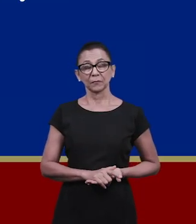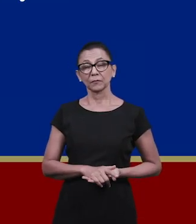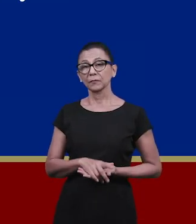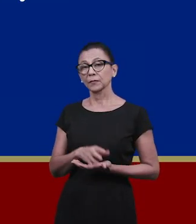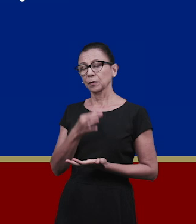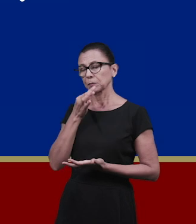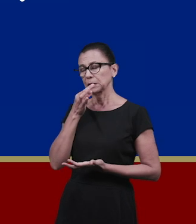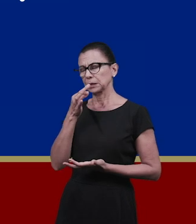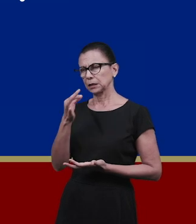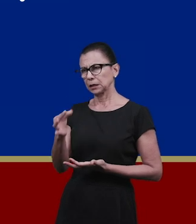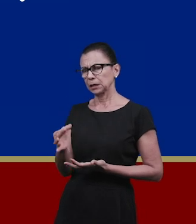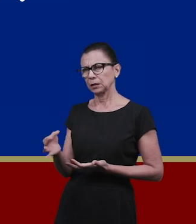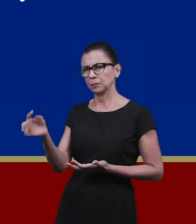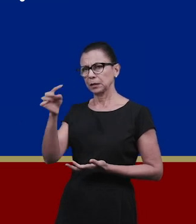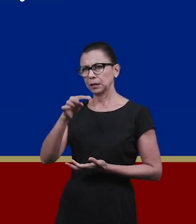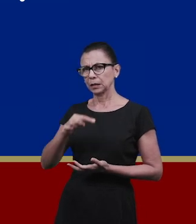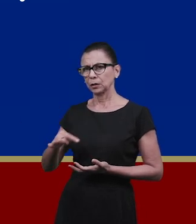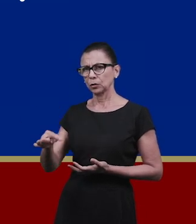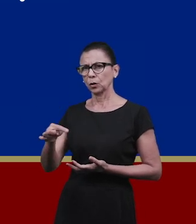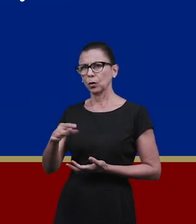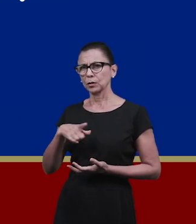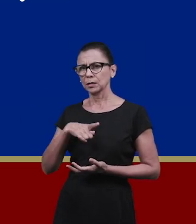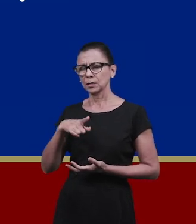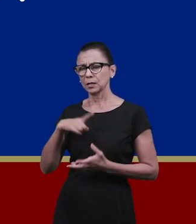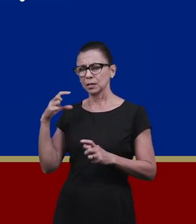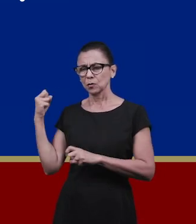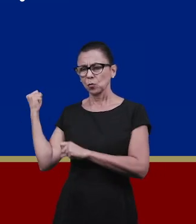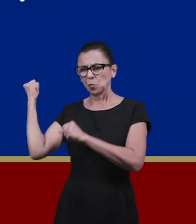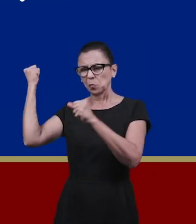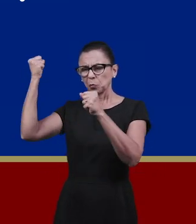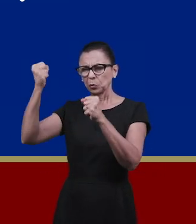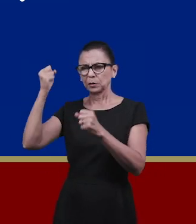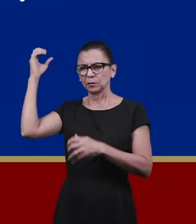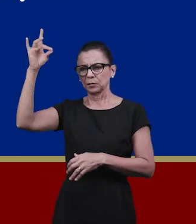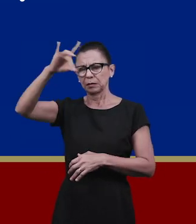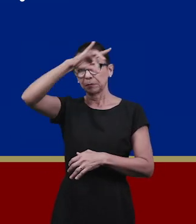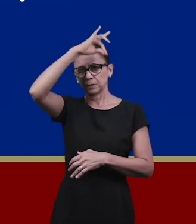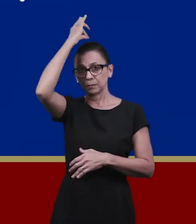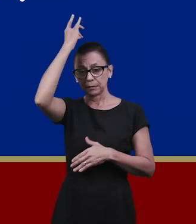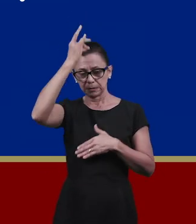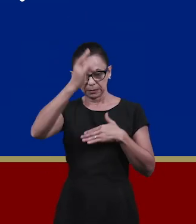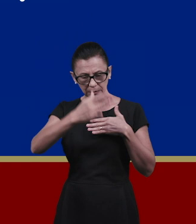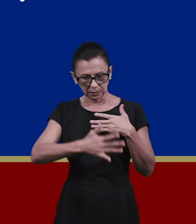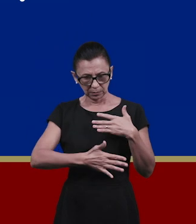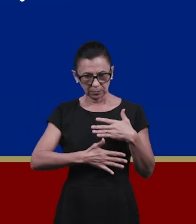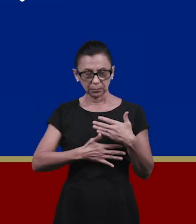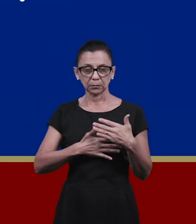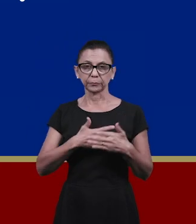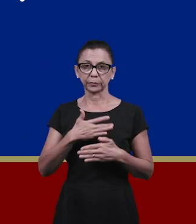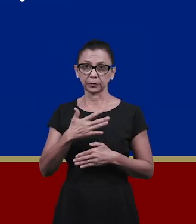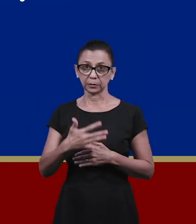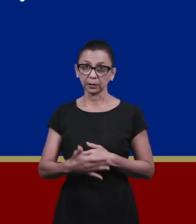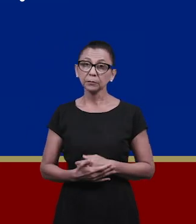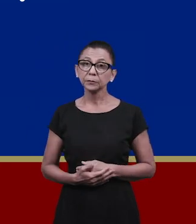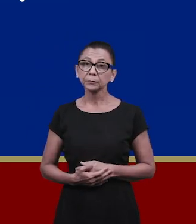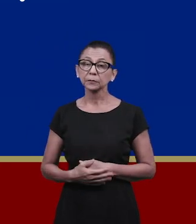afin d'être rempli du pouvoir du Saint-Esprit et rechercher les dons